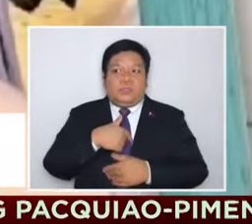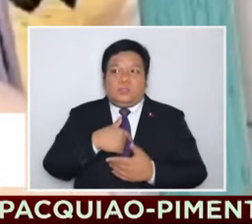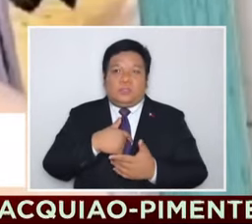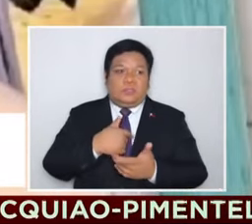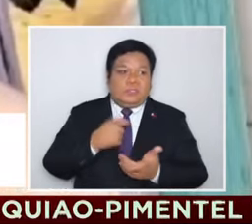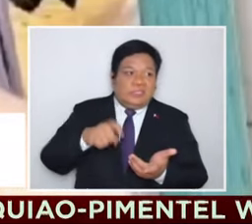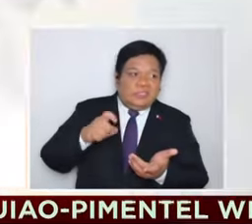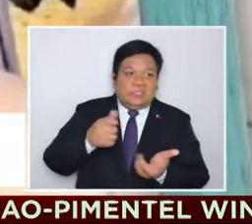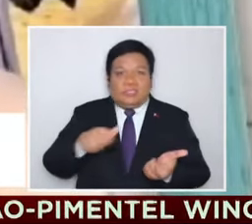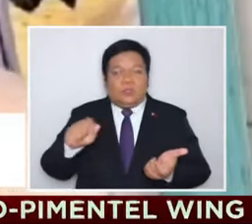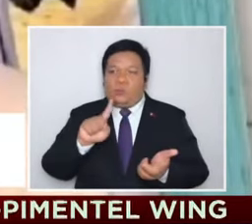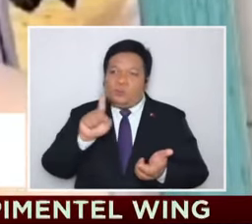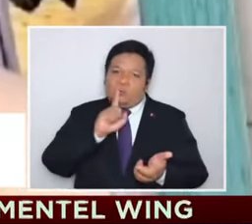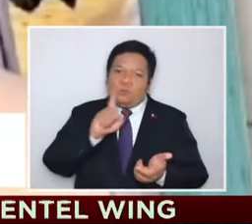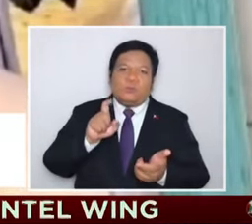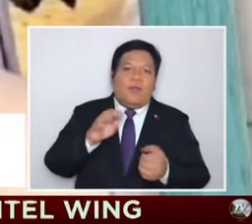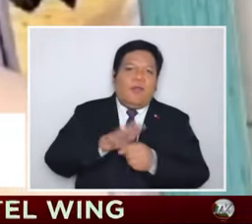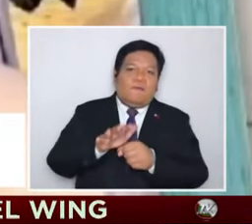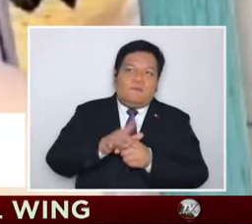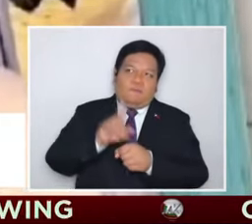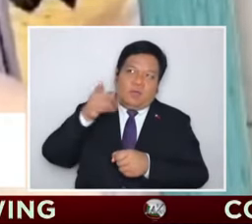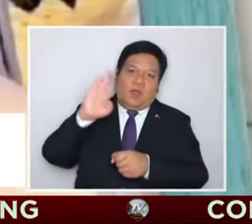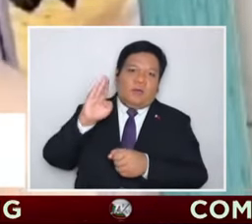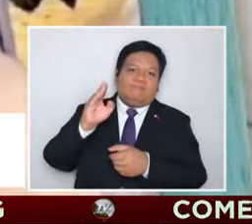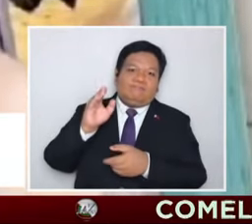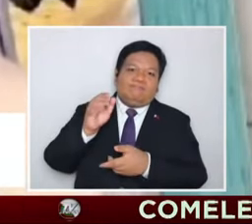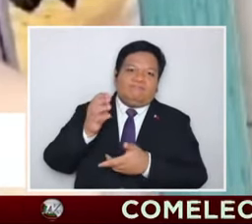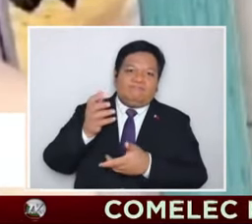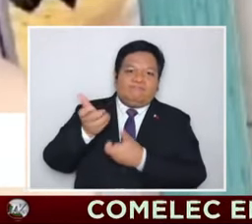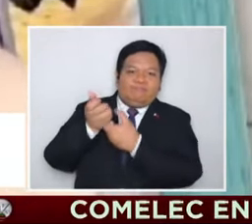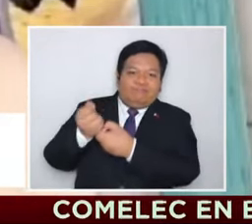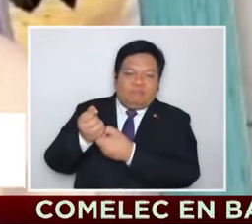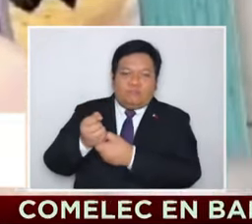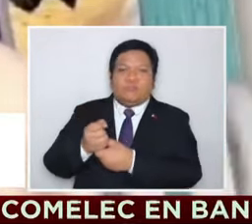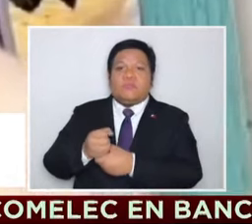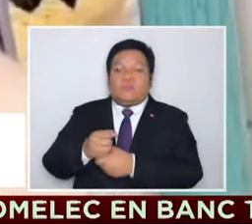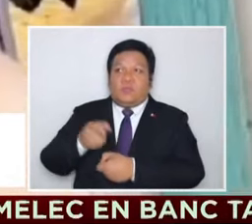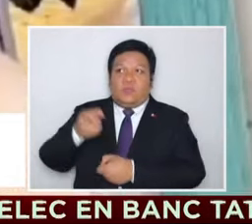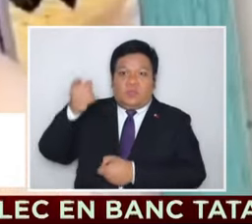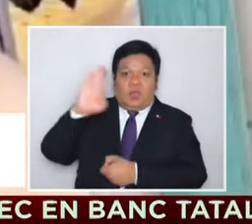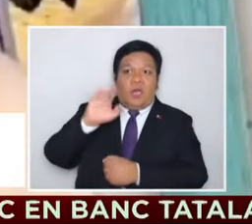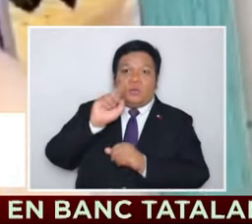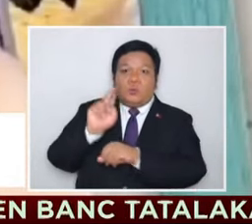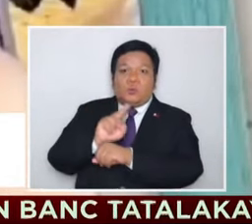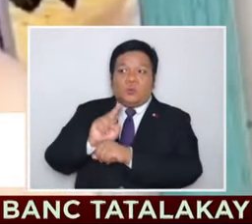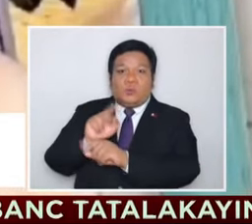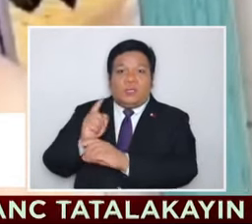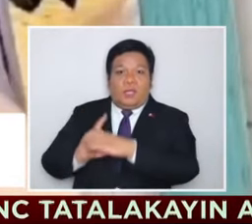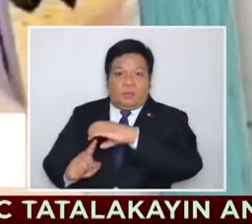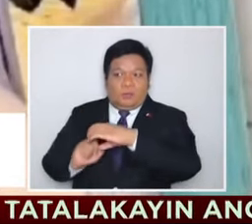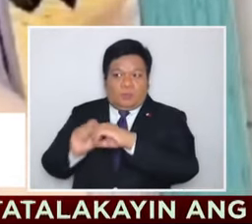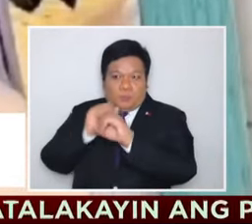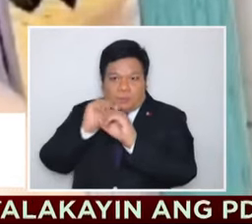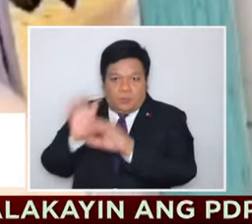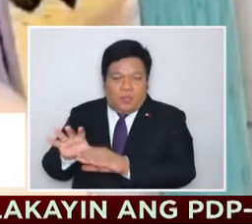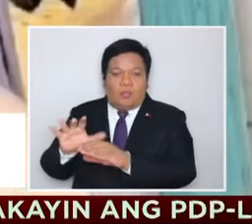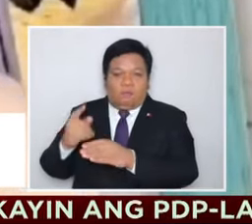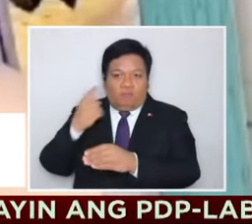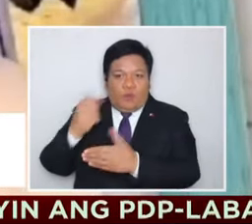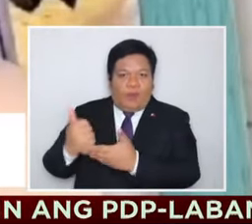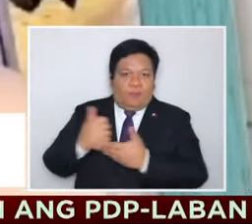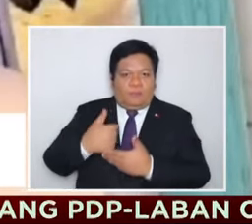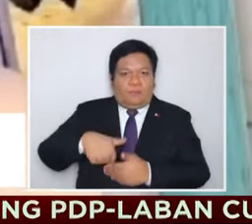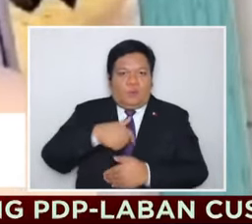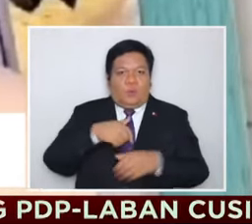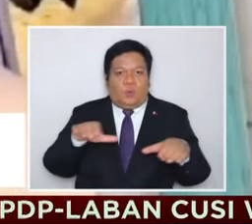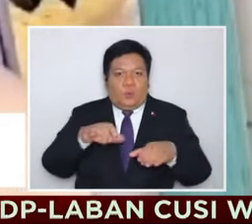tayo talaga kumapit. Binless sila ni God na tumulong sa amin. And kami naman din is blessed para